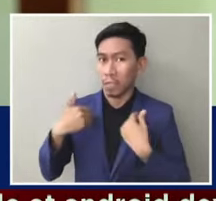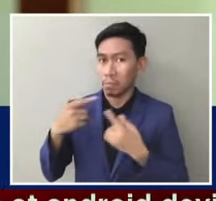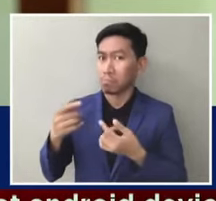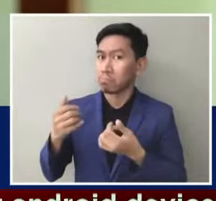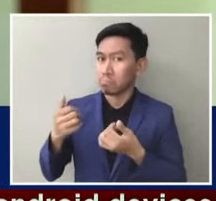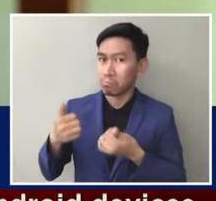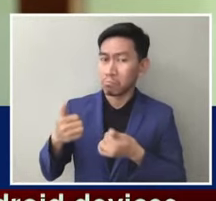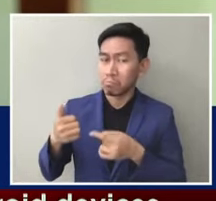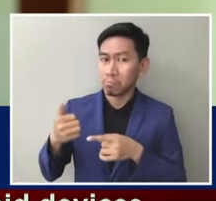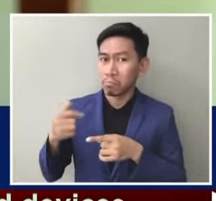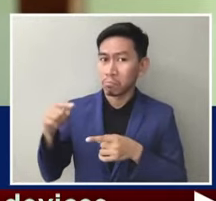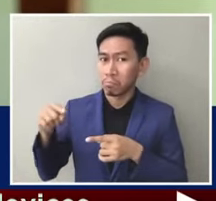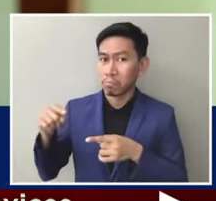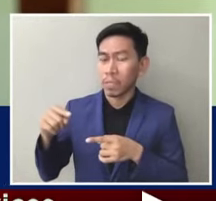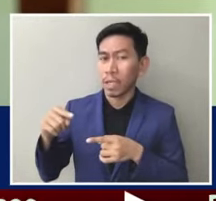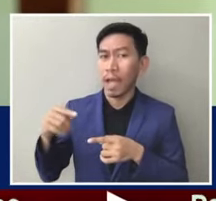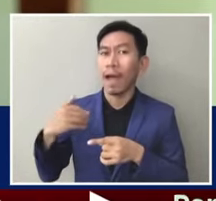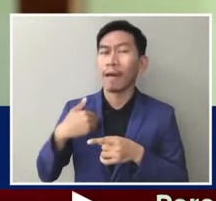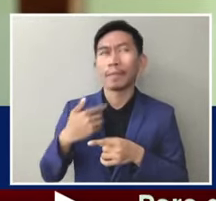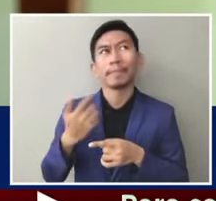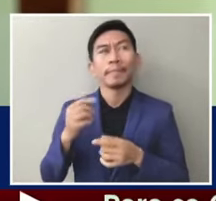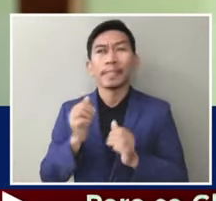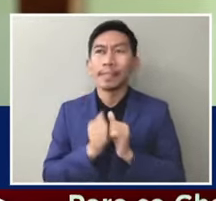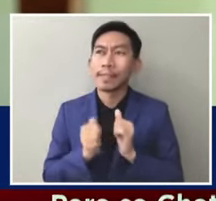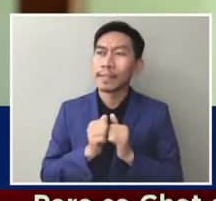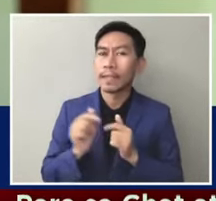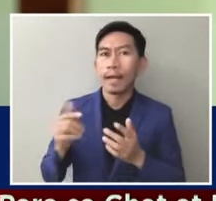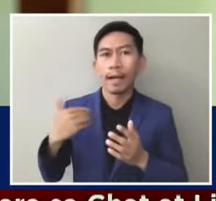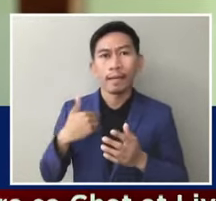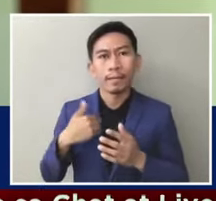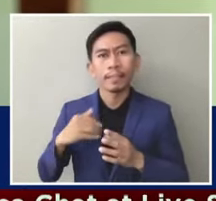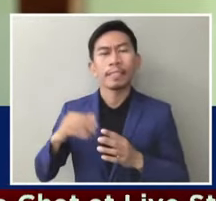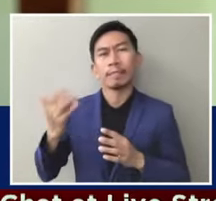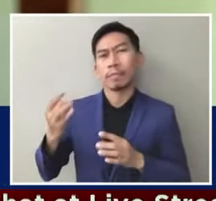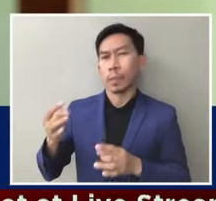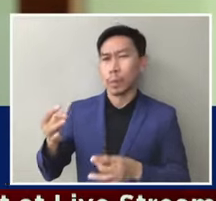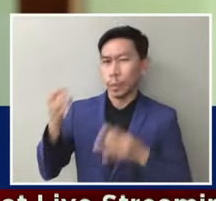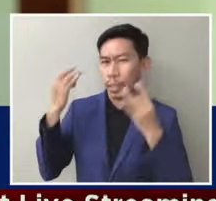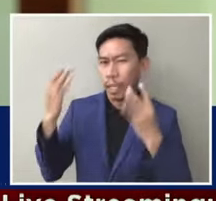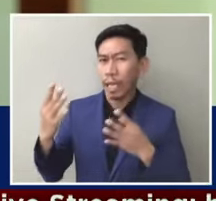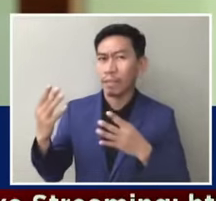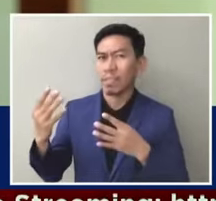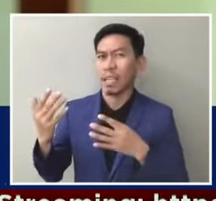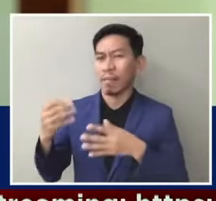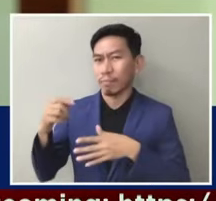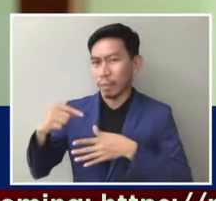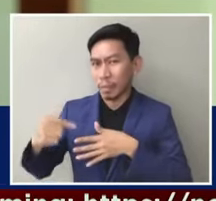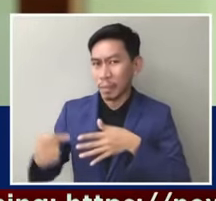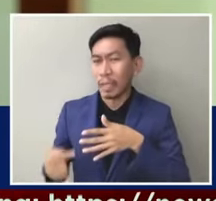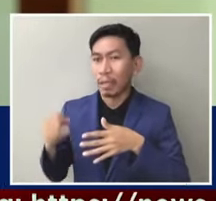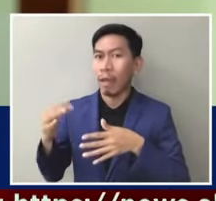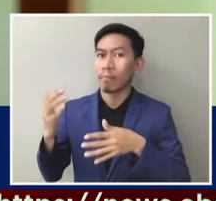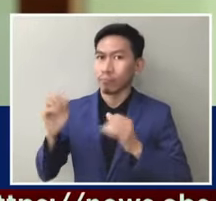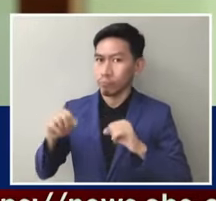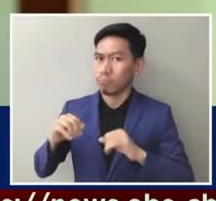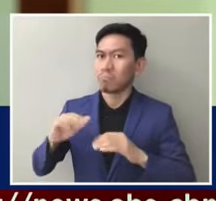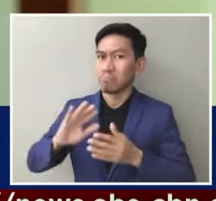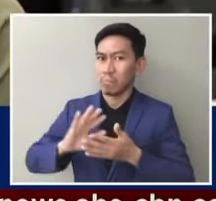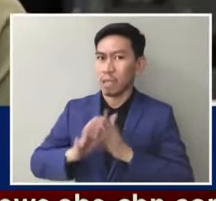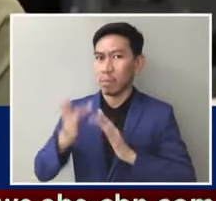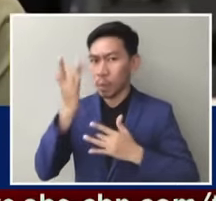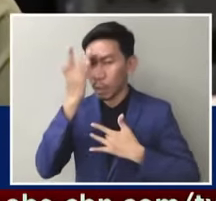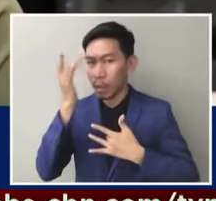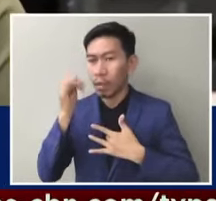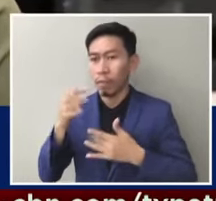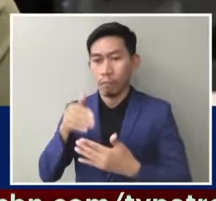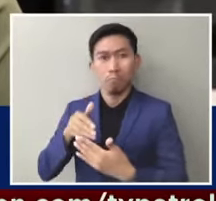may meron silang mga risk factors to develop diseases, no? Even before the age of